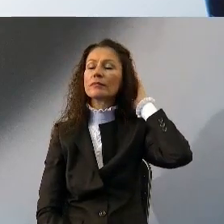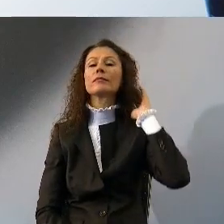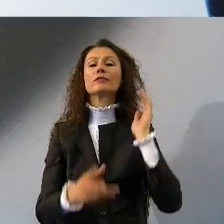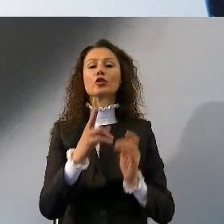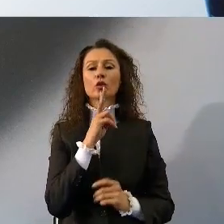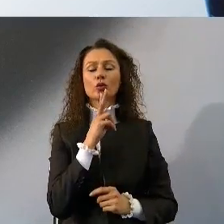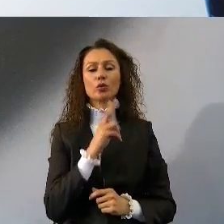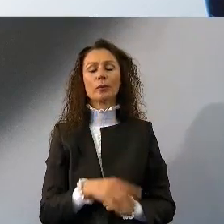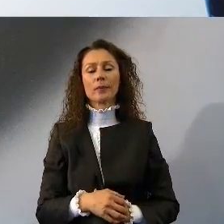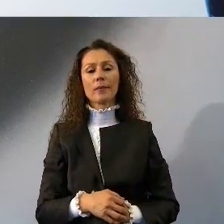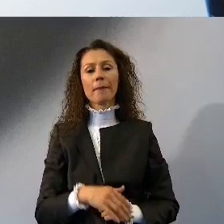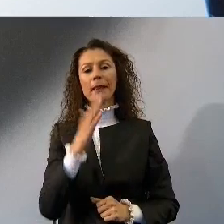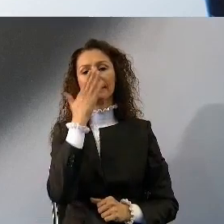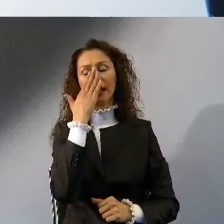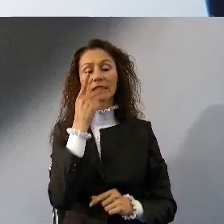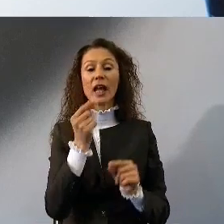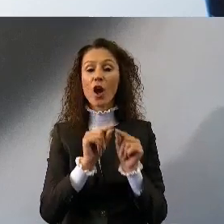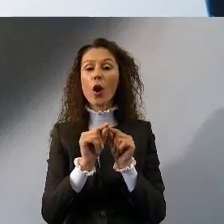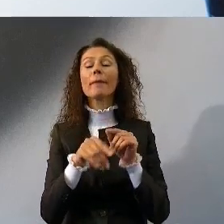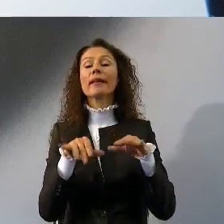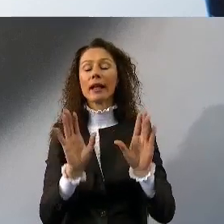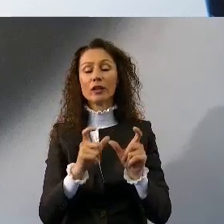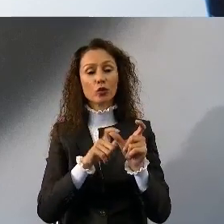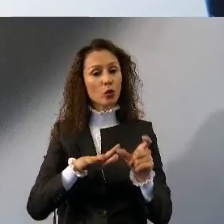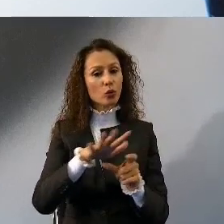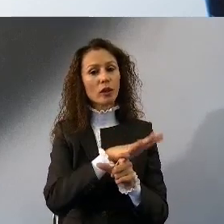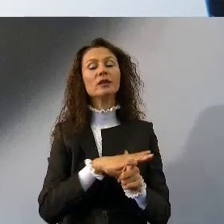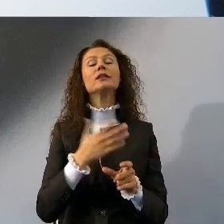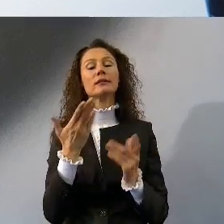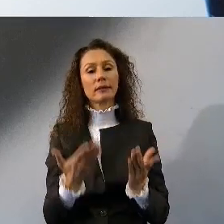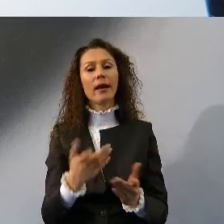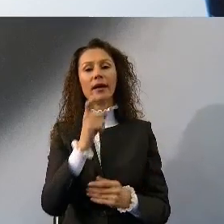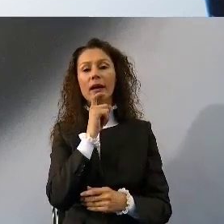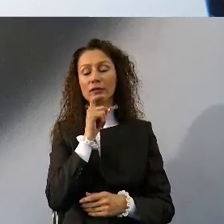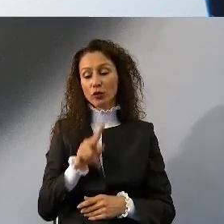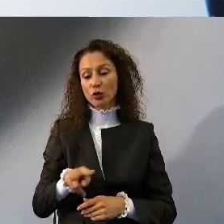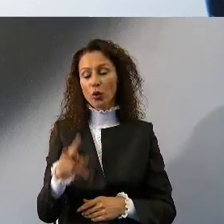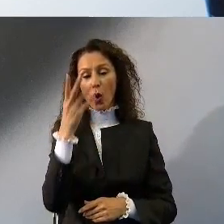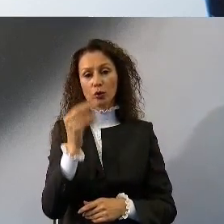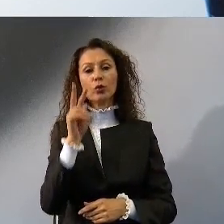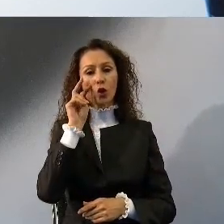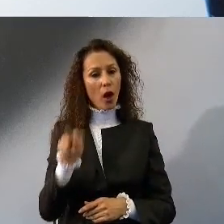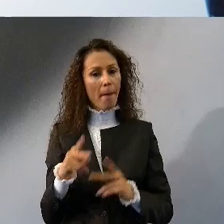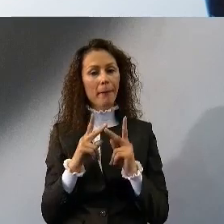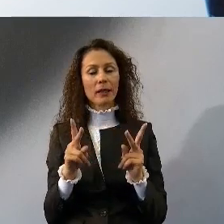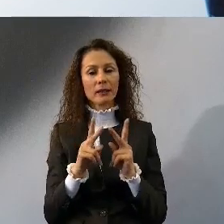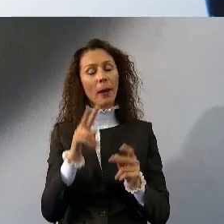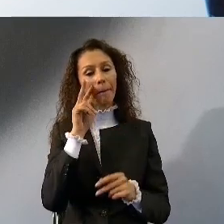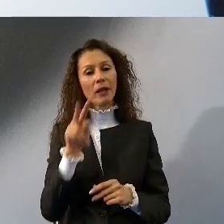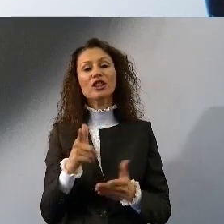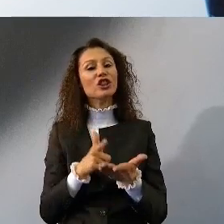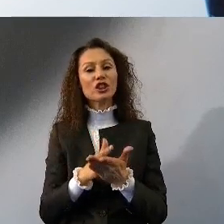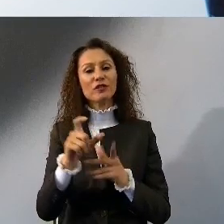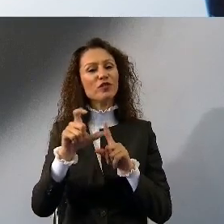Ve sonuç sadece ekonomik değil, sosyolojik olarak da yanlış yolda olduğumuzu görebiliriz. Bakın çiftçi